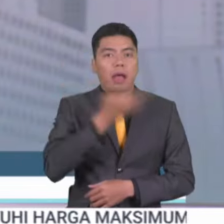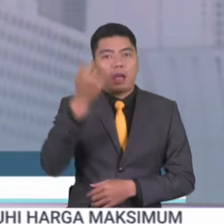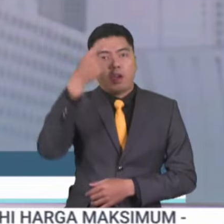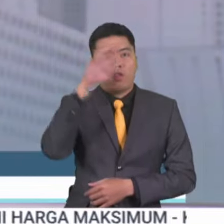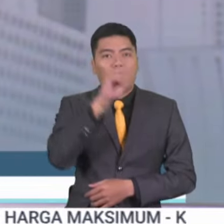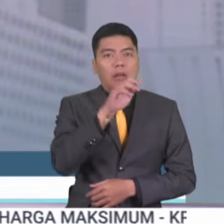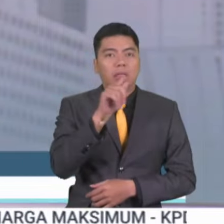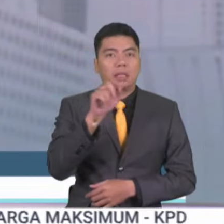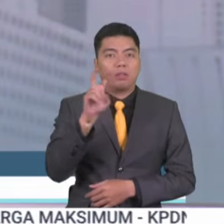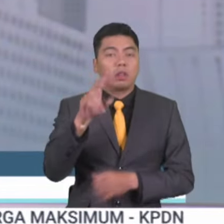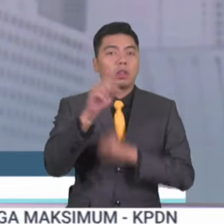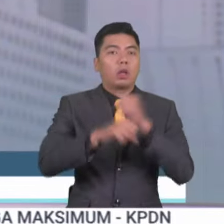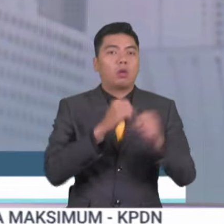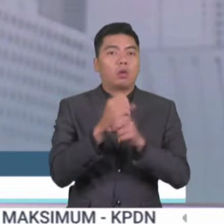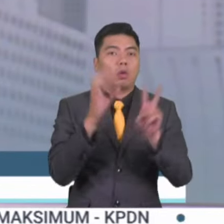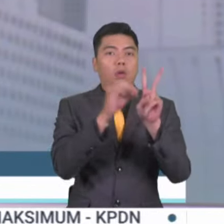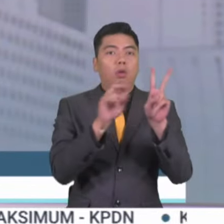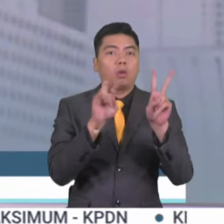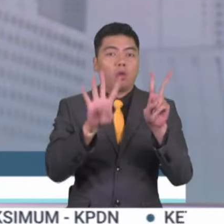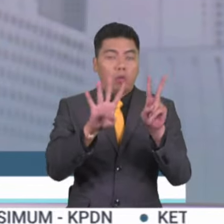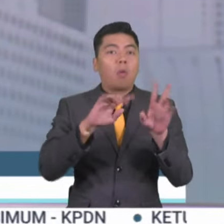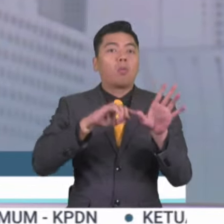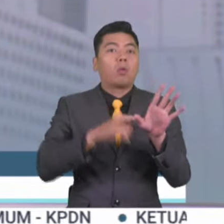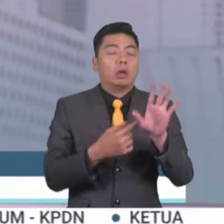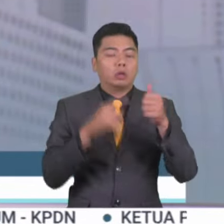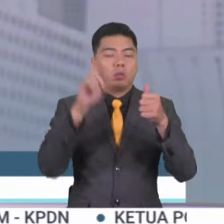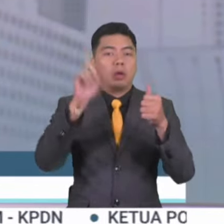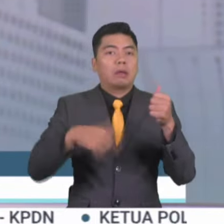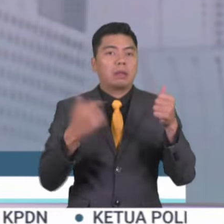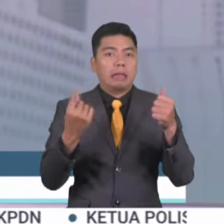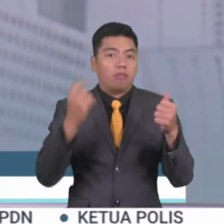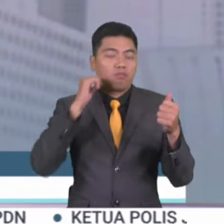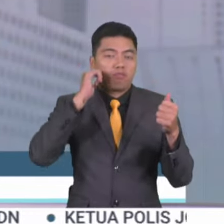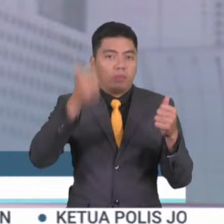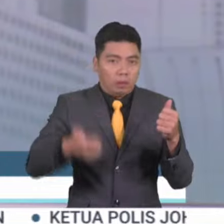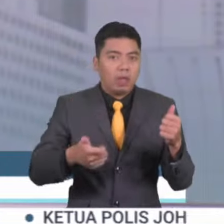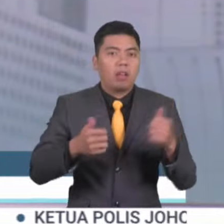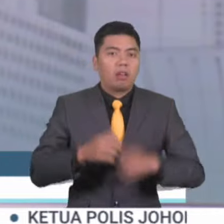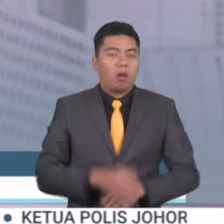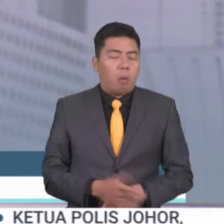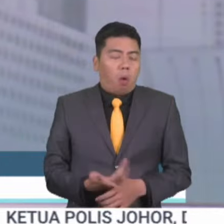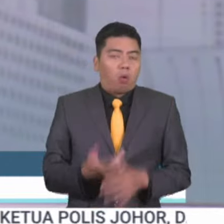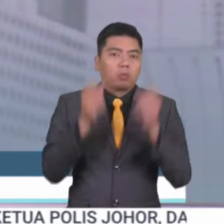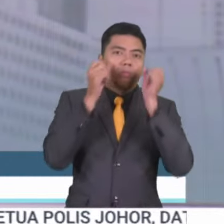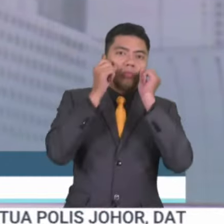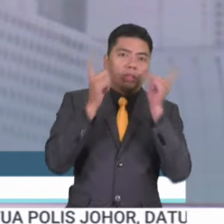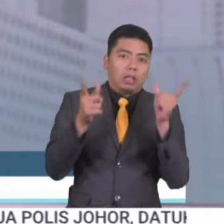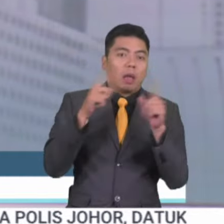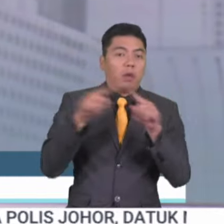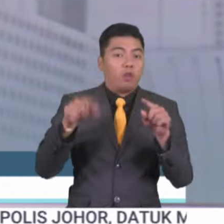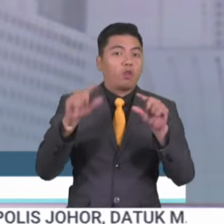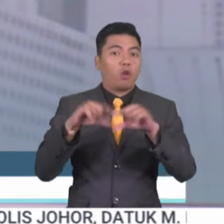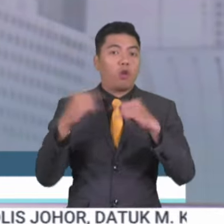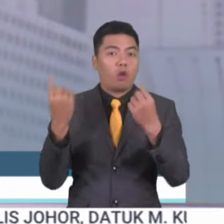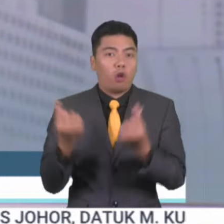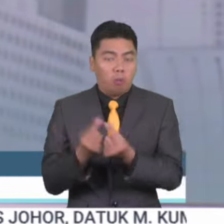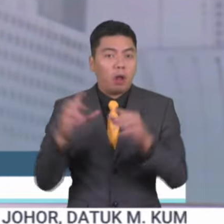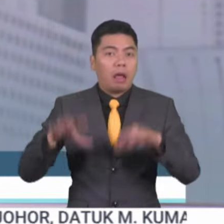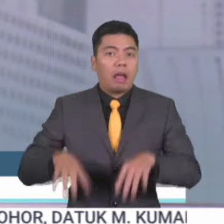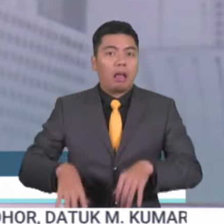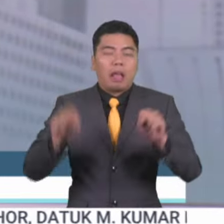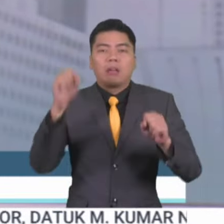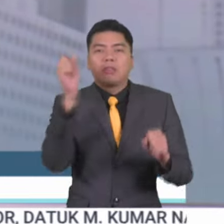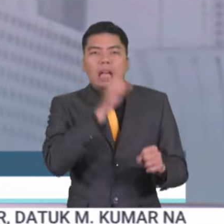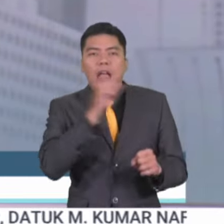MTV EME 2024 yang berlangsung 10 November ini. Meskipun tidak menyangka, namun kumpulan yang mengangkat